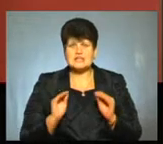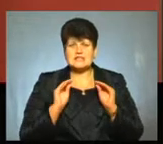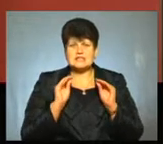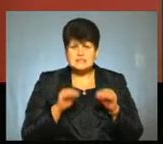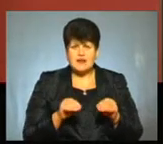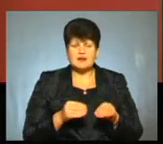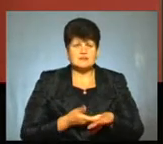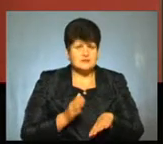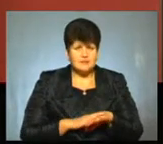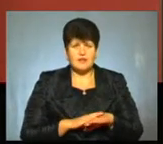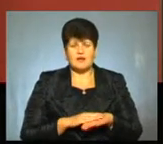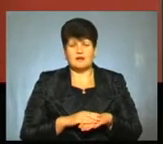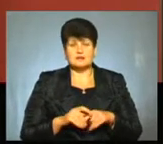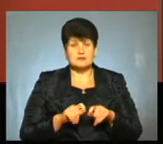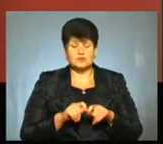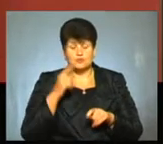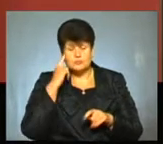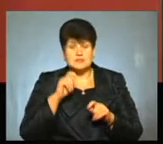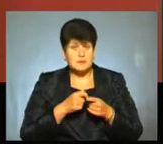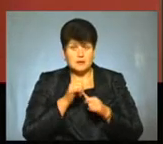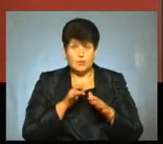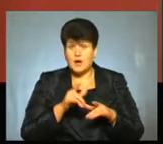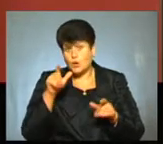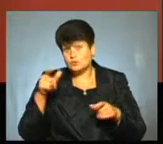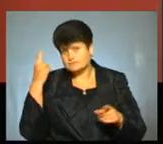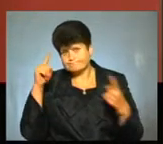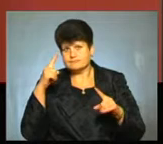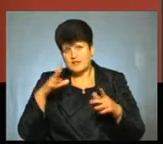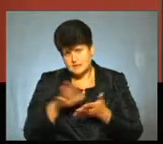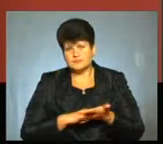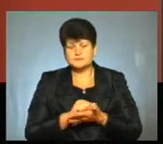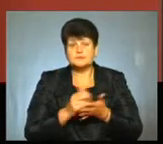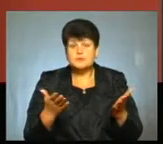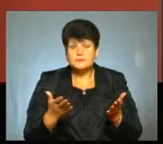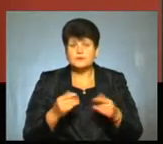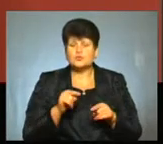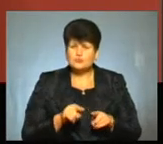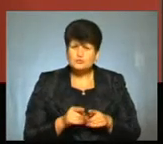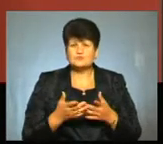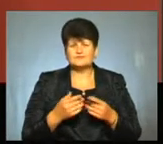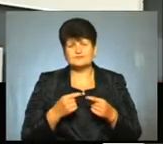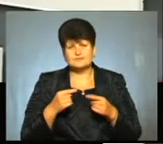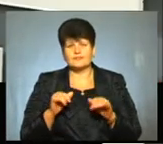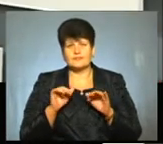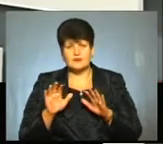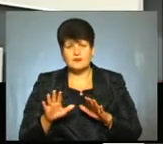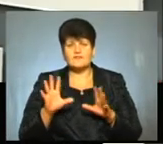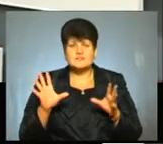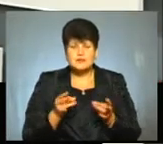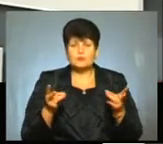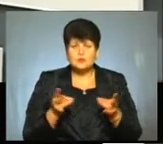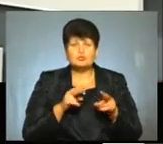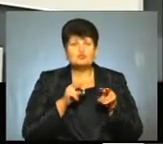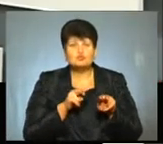конструкції, які вже неможливо просто би зламати, але люди вигадують все різні способи, як їх понищити. Тому тут доволі суб'єктивна річ, тому що все